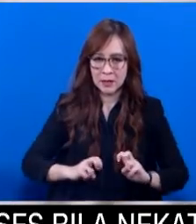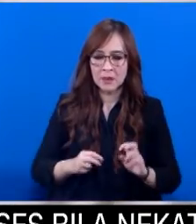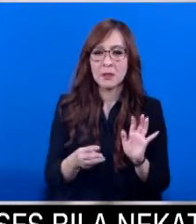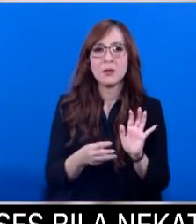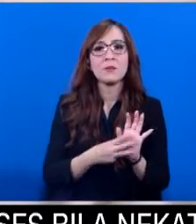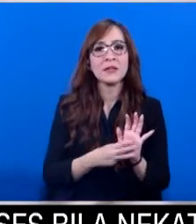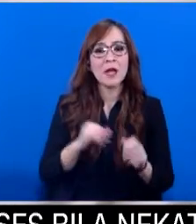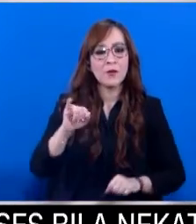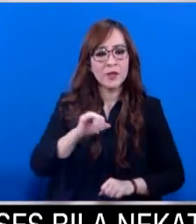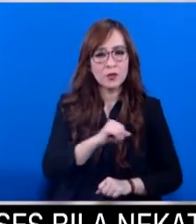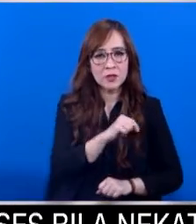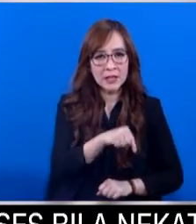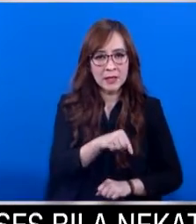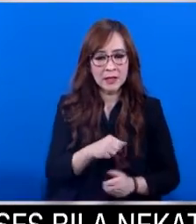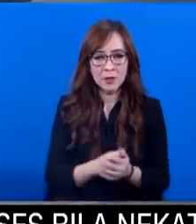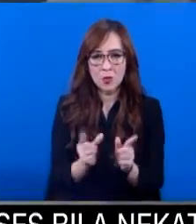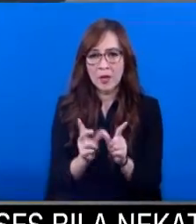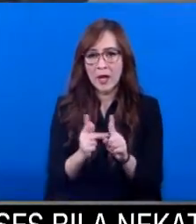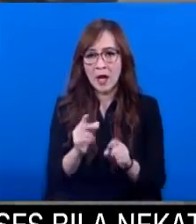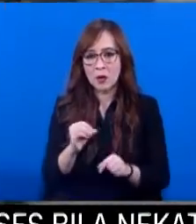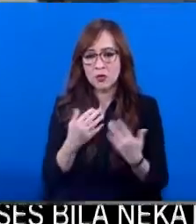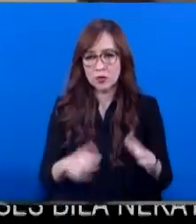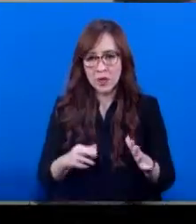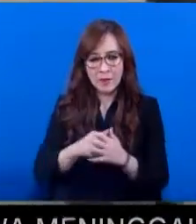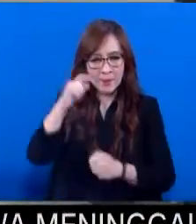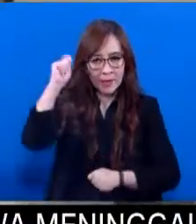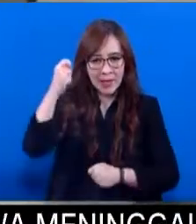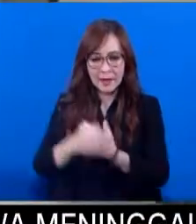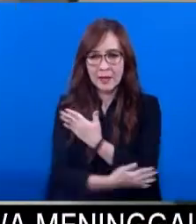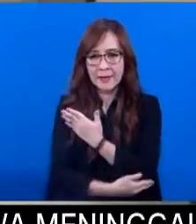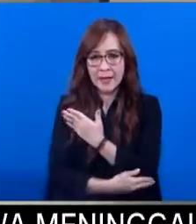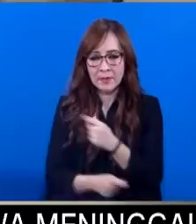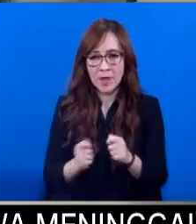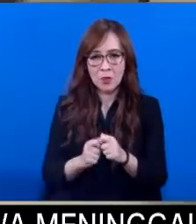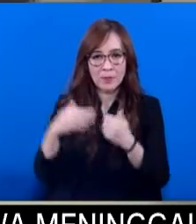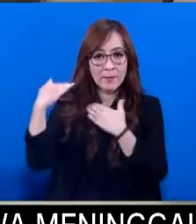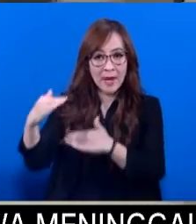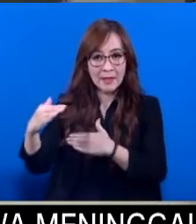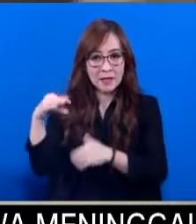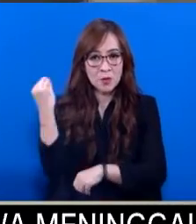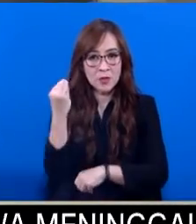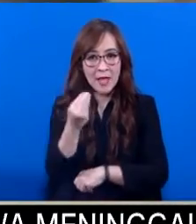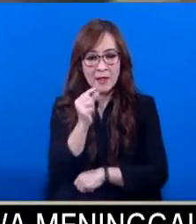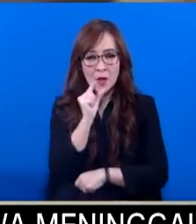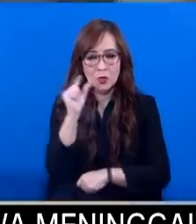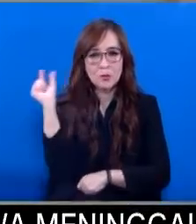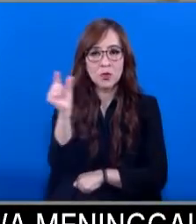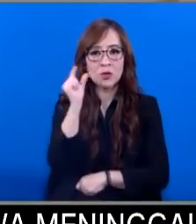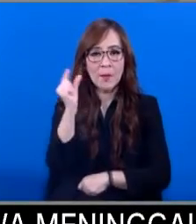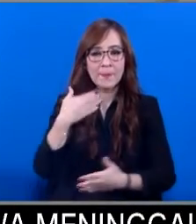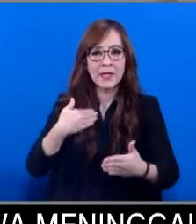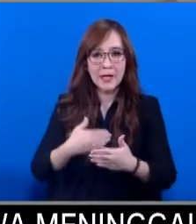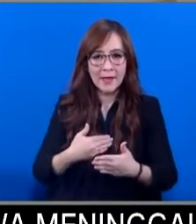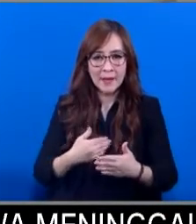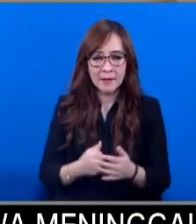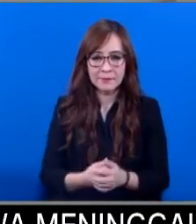dari varian ini. WHO sendiri telah memperingatkan negara-negara yang melakukan pembatasan perjalanan untuk mengedepankan pendekatan berbasis